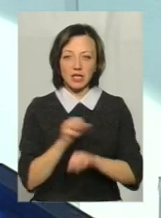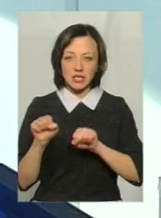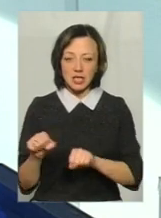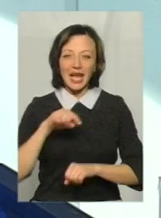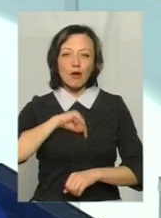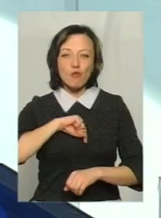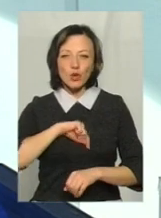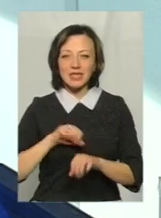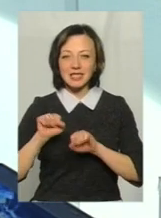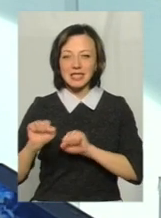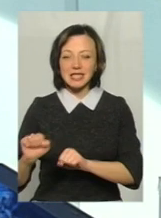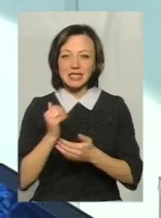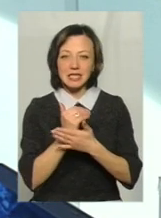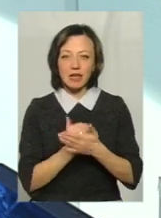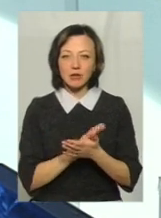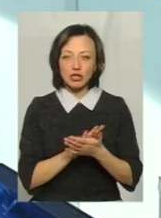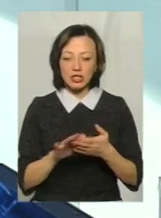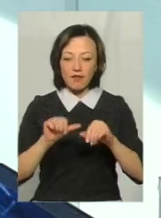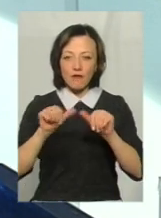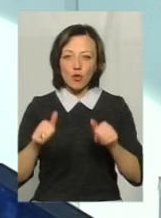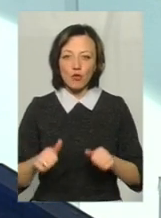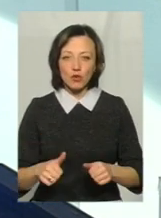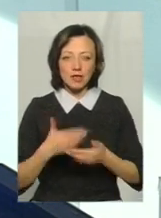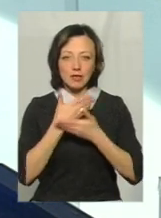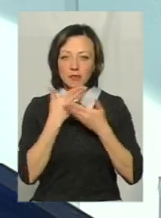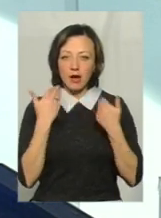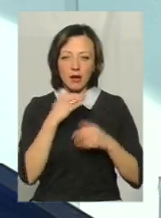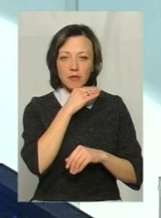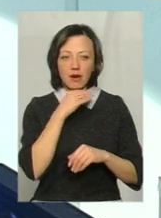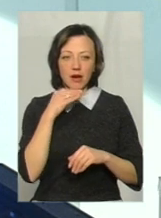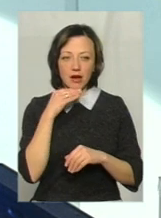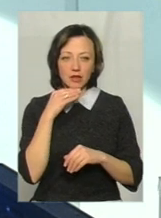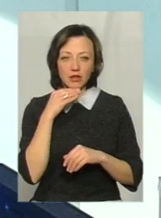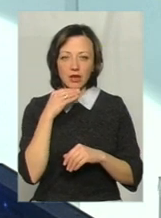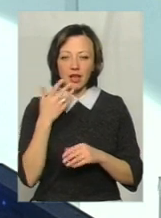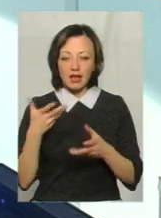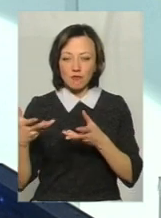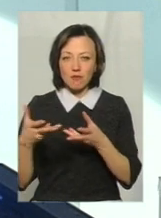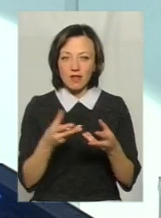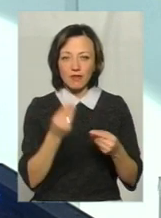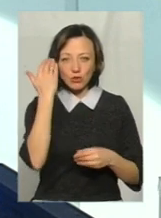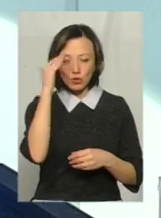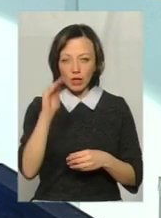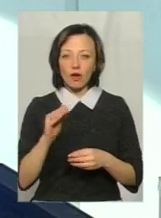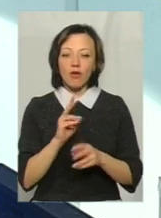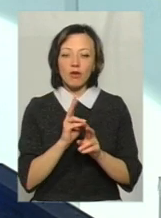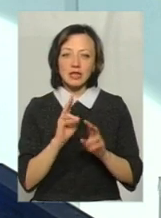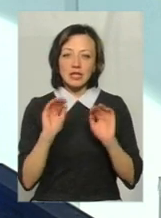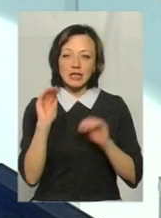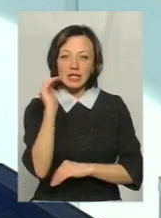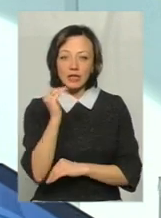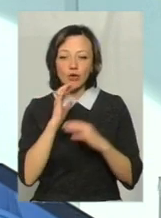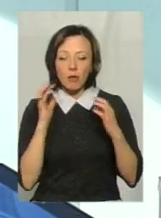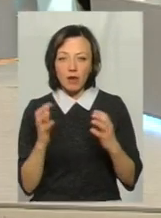Імунна система дуже чиста, вона формується, вона не має дуже багато зовнішніх якихось чинників, дитинку оберігають.